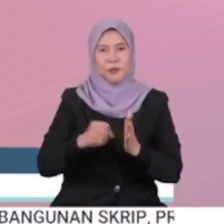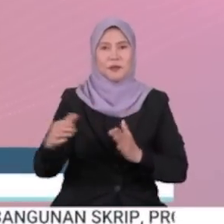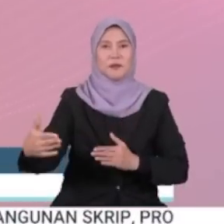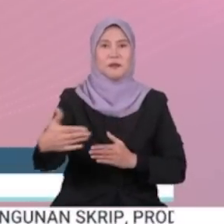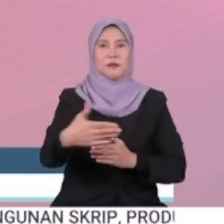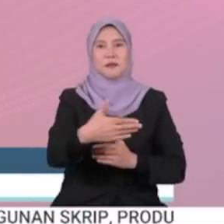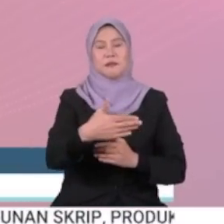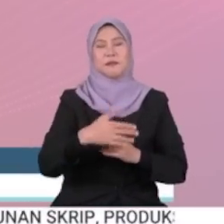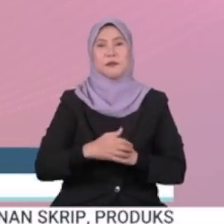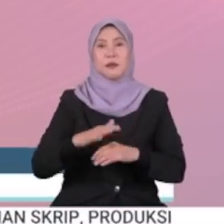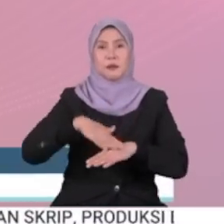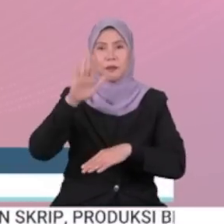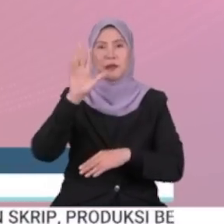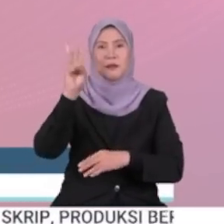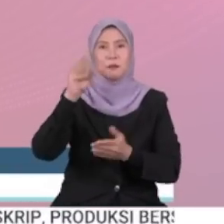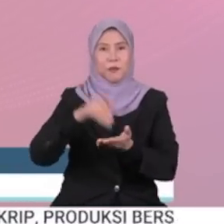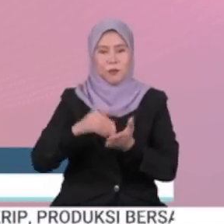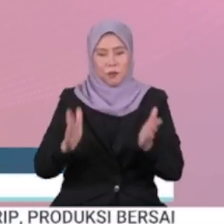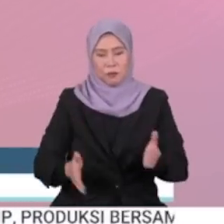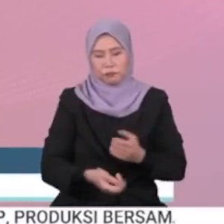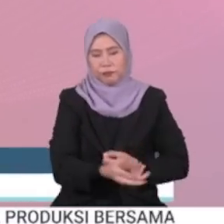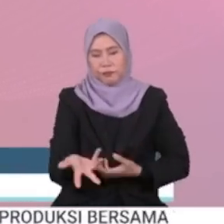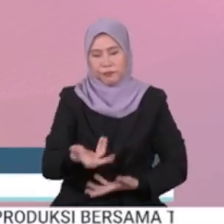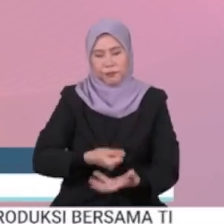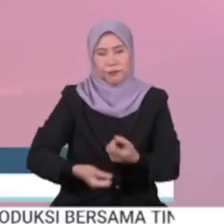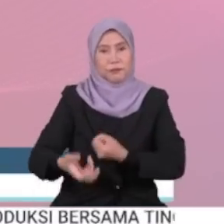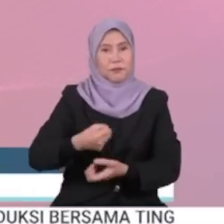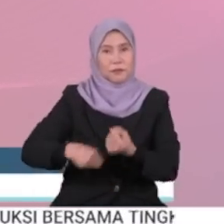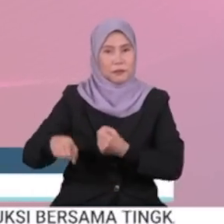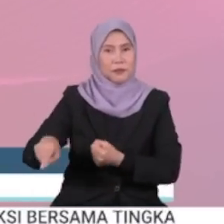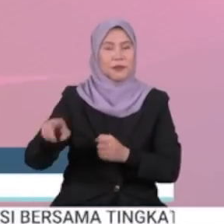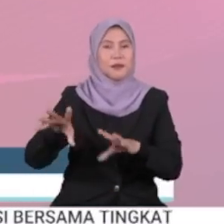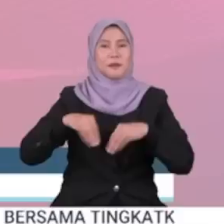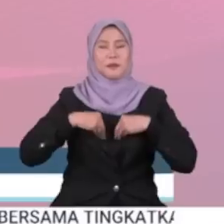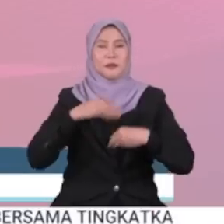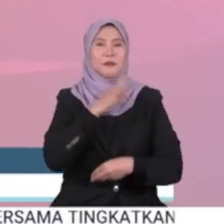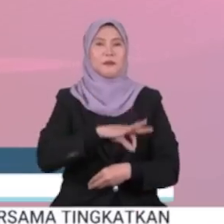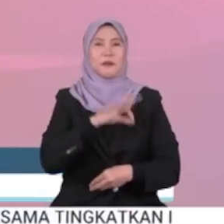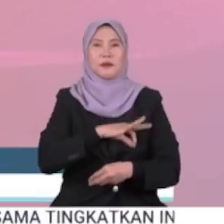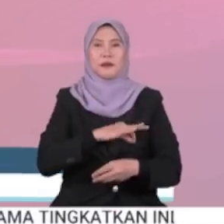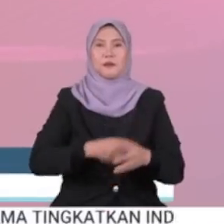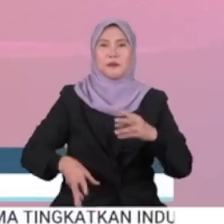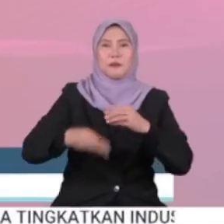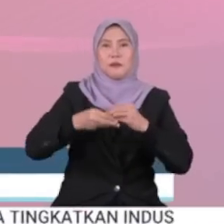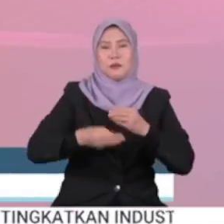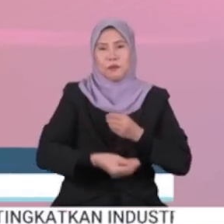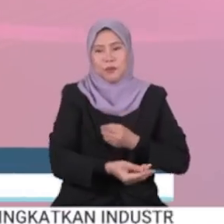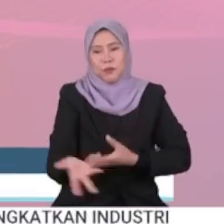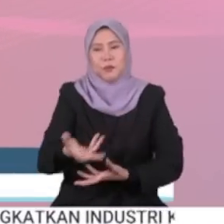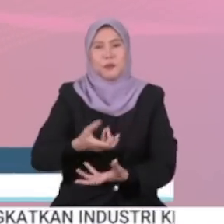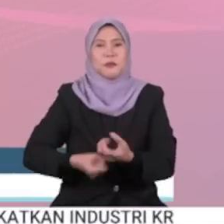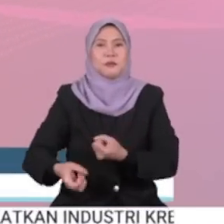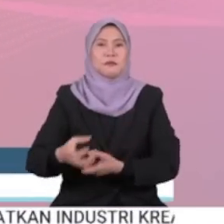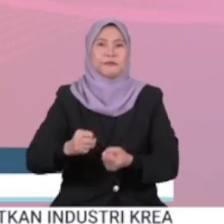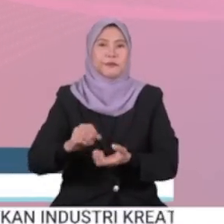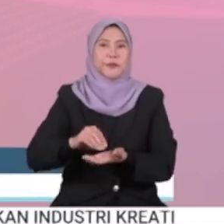negara. Lebih 6,000 nelayan pantai di Terengganu dijangka bakal menerima manfaat menambah hasil pendapatan